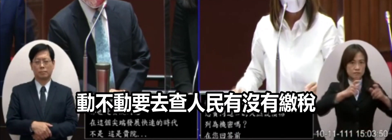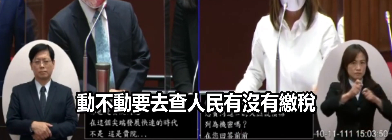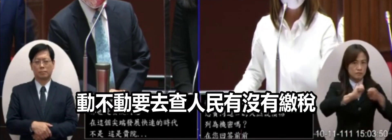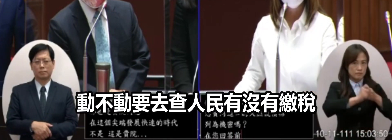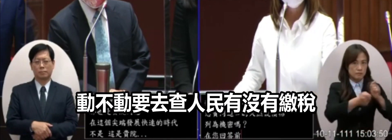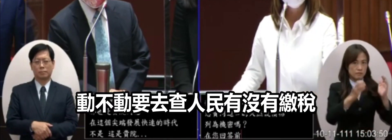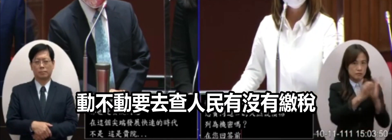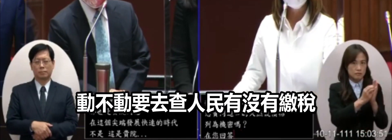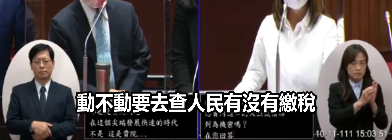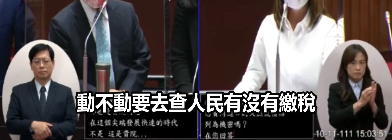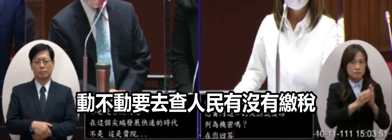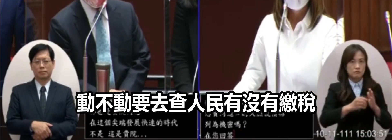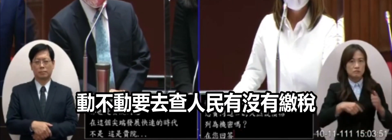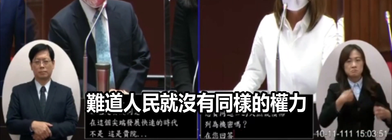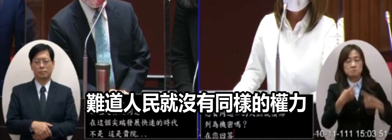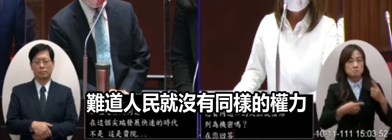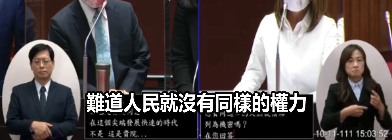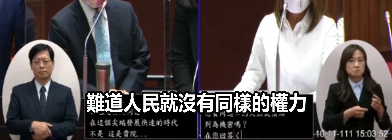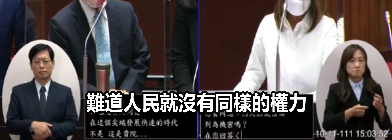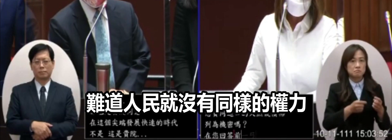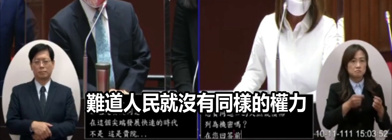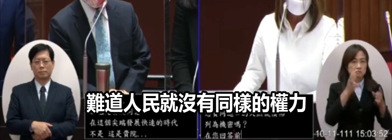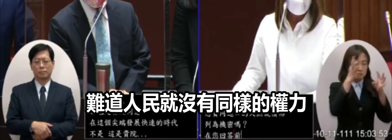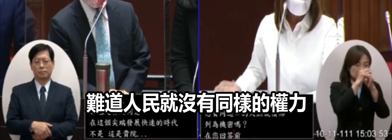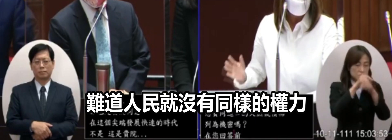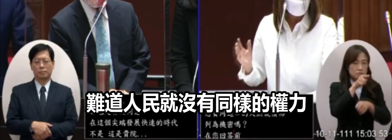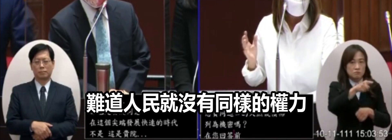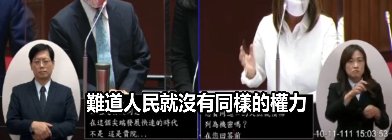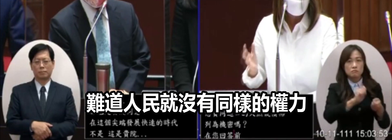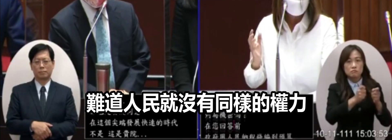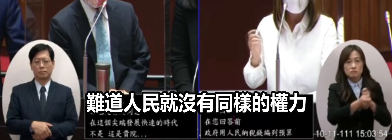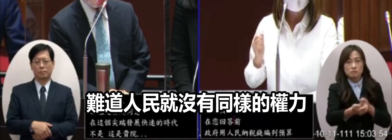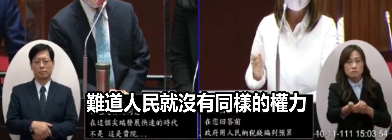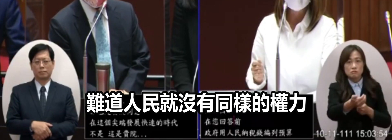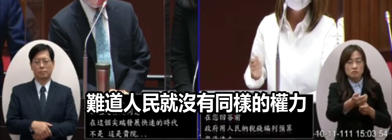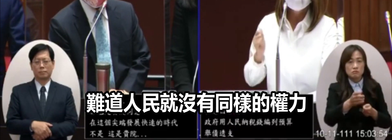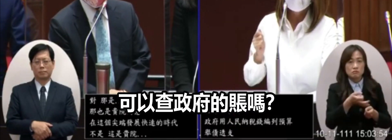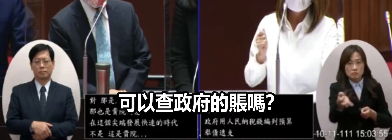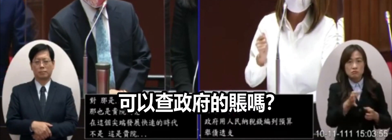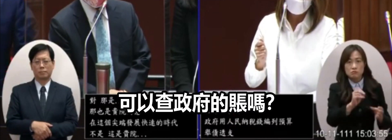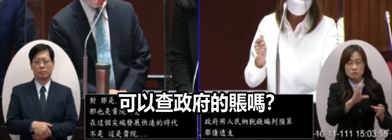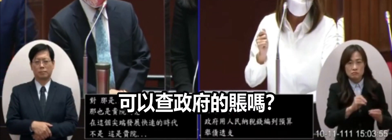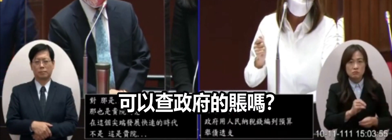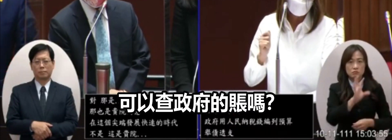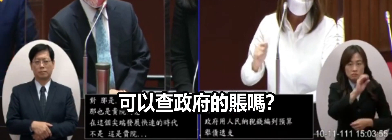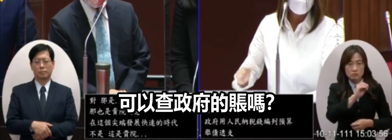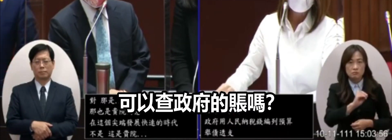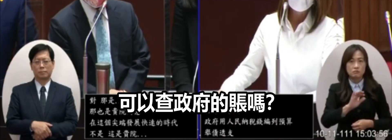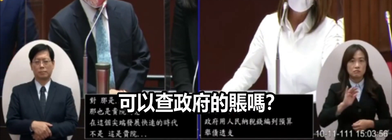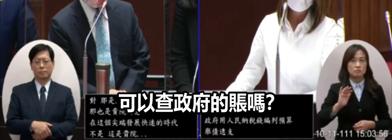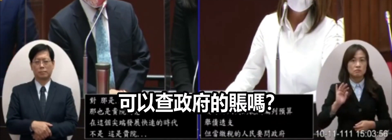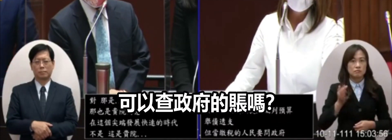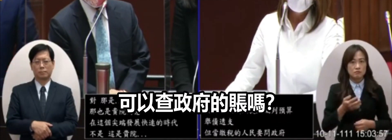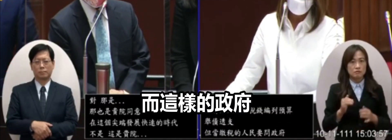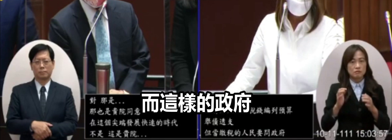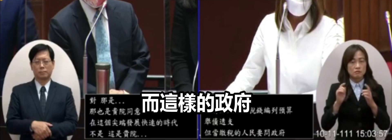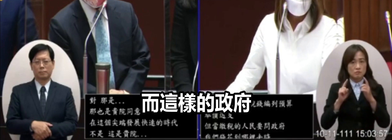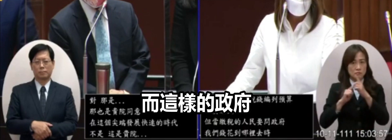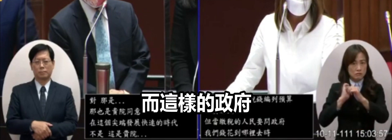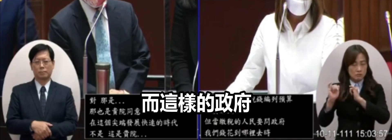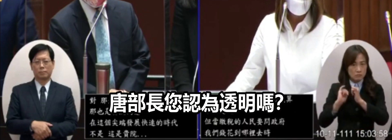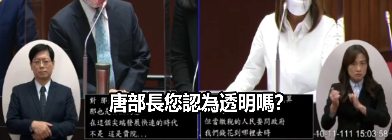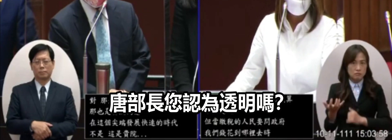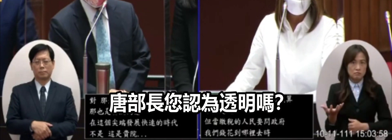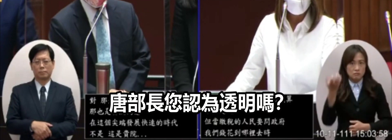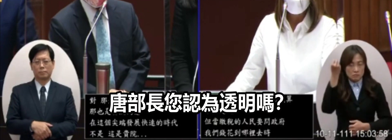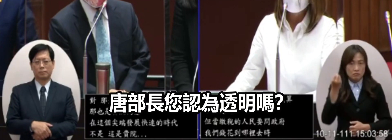查人民有没有缴税，难道人民就没有同样的权利可以查政府的账吗？而这样的